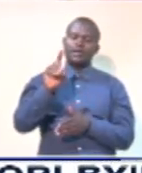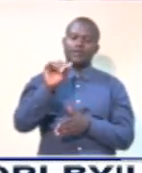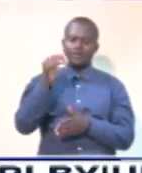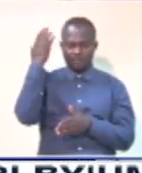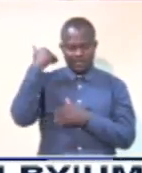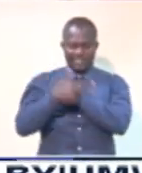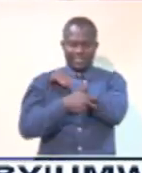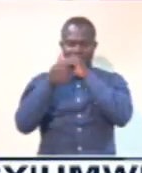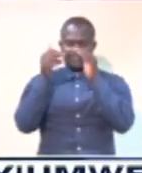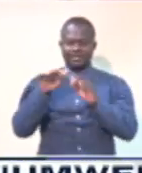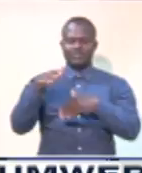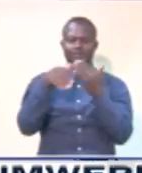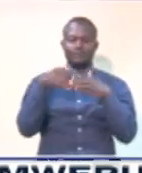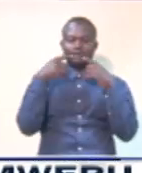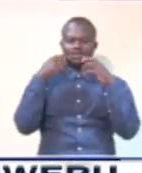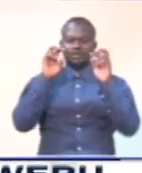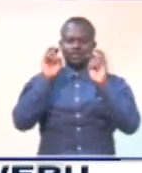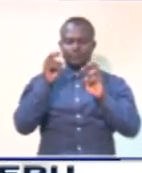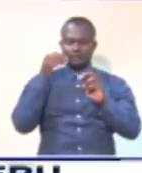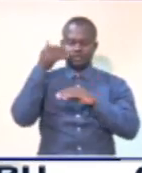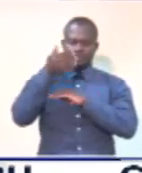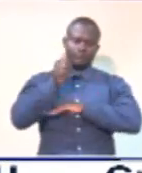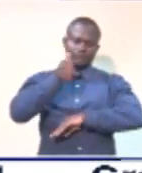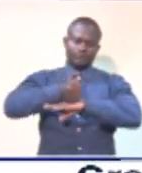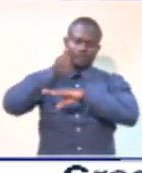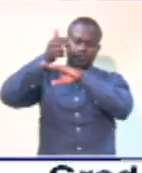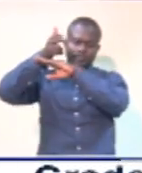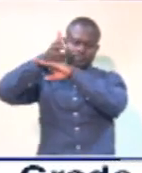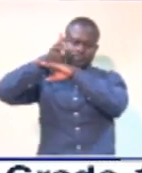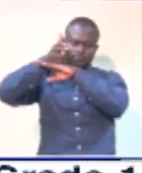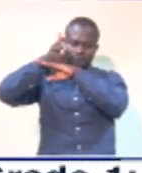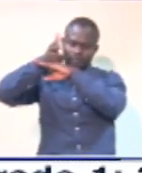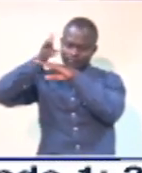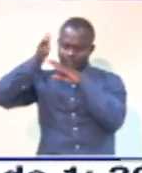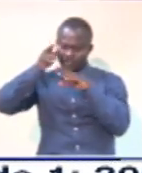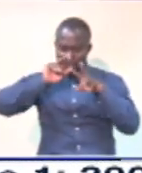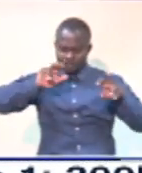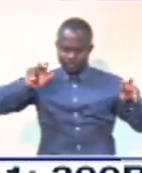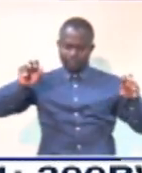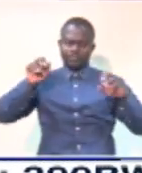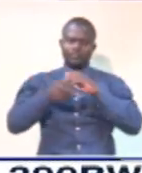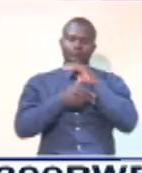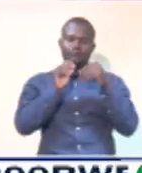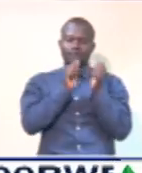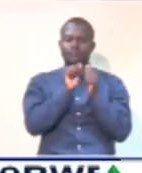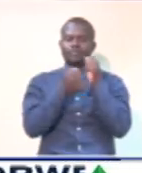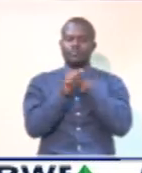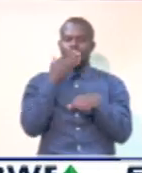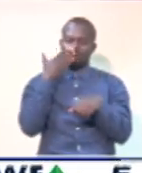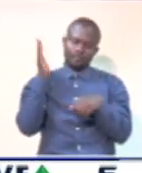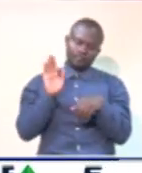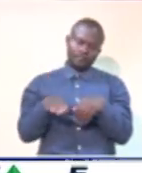byahabaga. Abahatuye bavuga ko nyuma y'uko hashyizwe za kamera zicunga umutekano, ubujura ndetse n'ibindi bikorwa